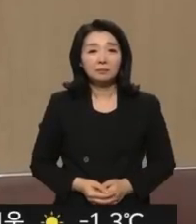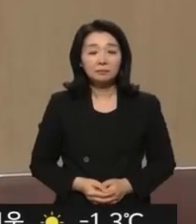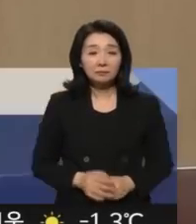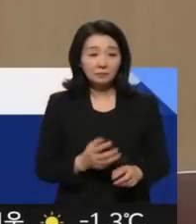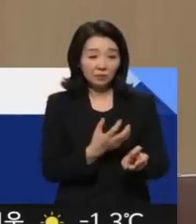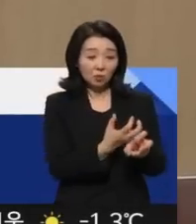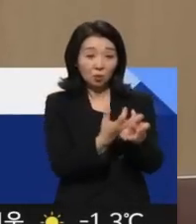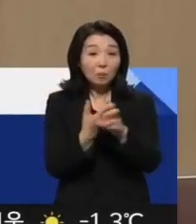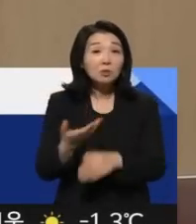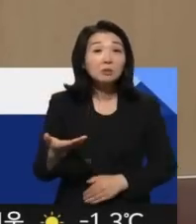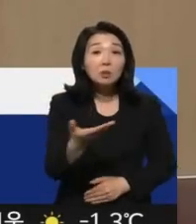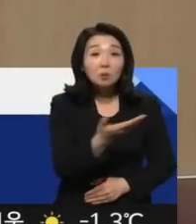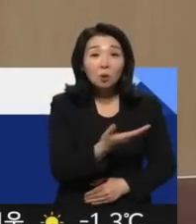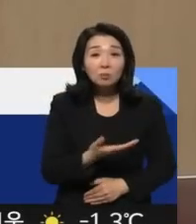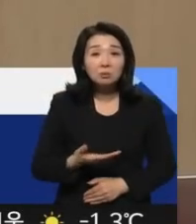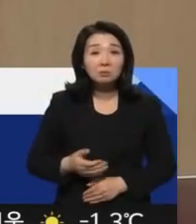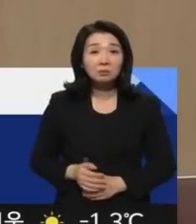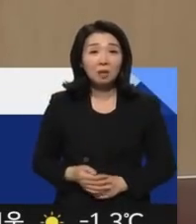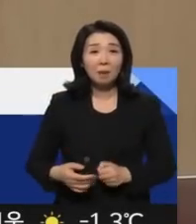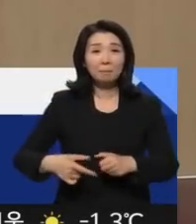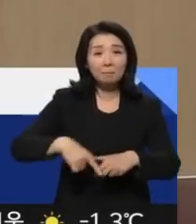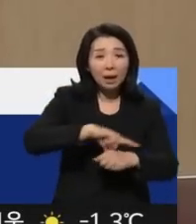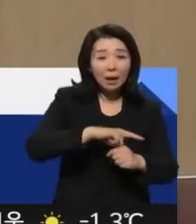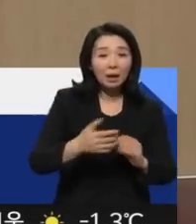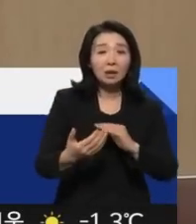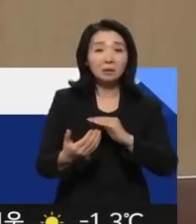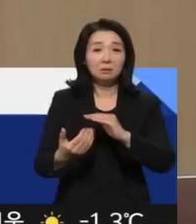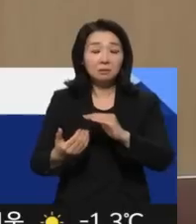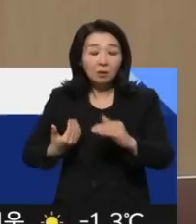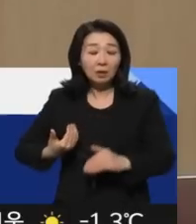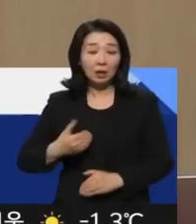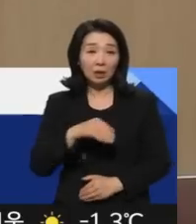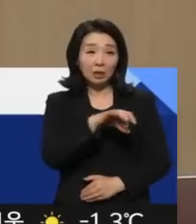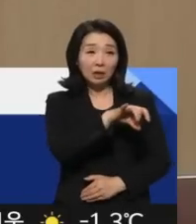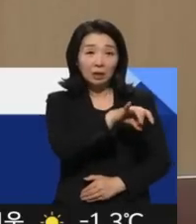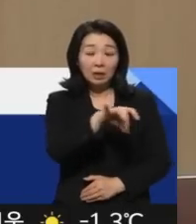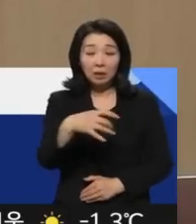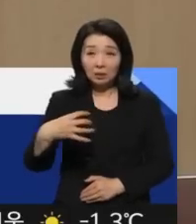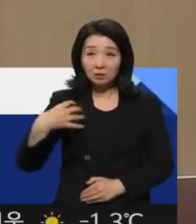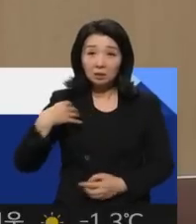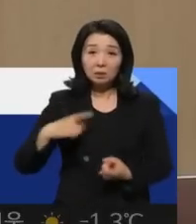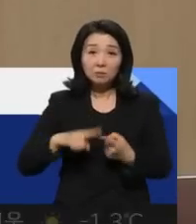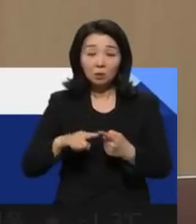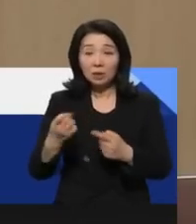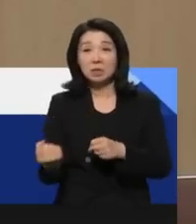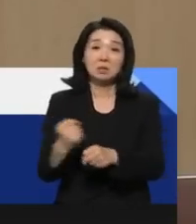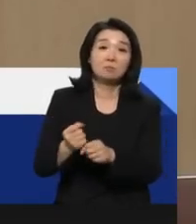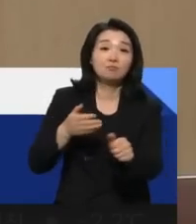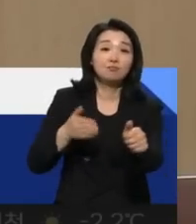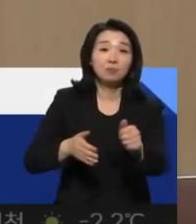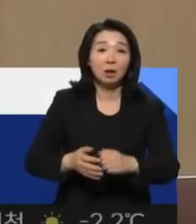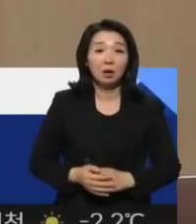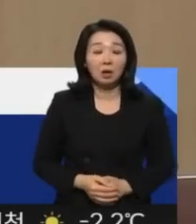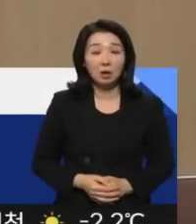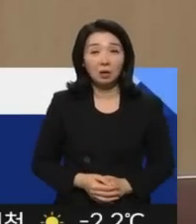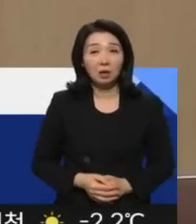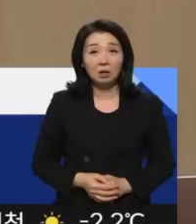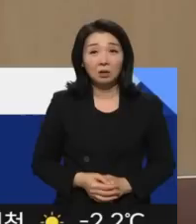화물연대 여러분, 더 늦기 전에 각자의 위치로 복귀해 주십시오. 제 임기